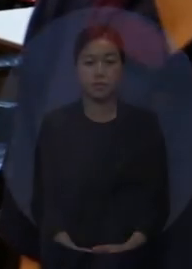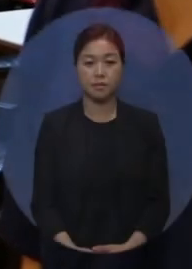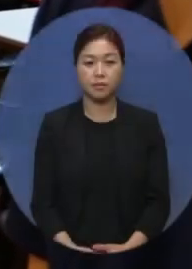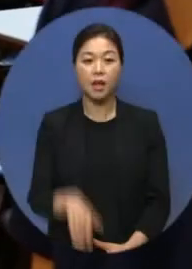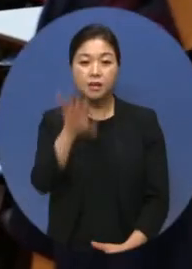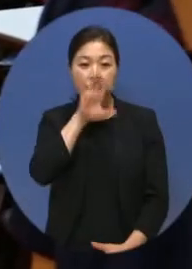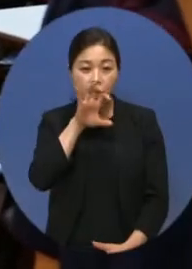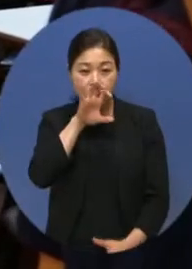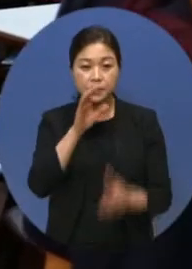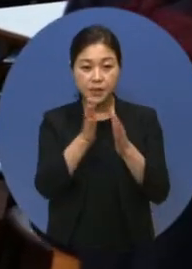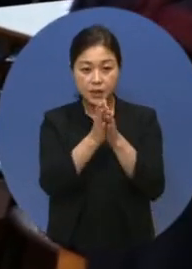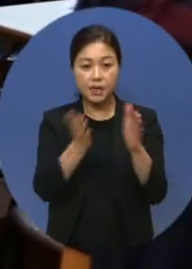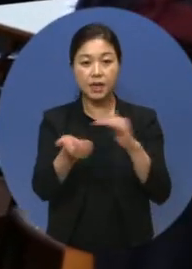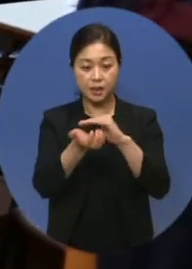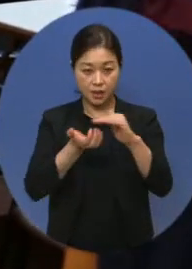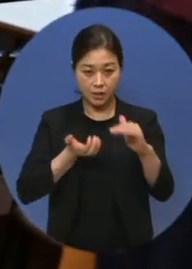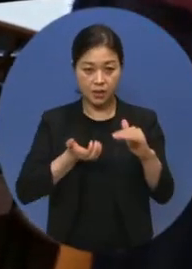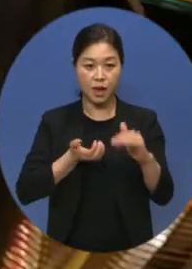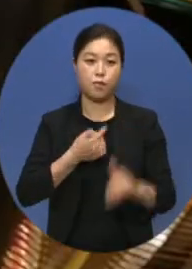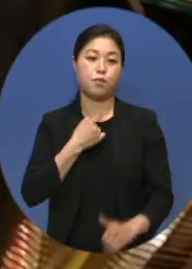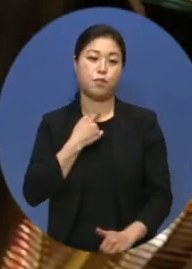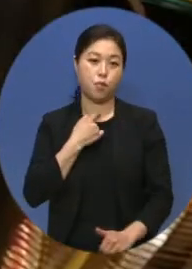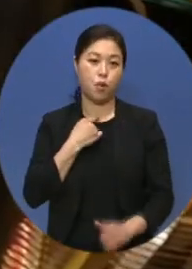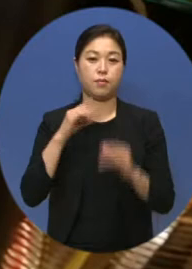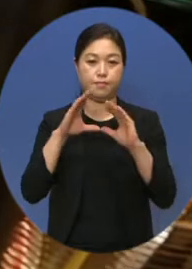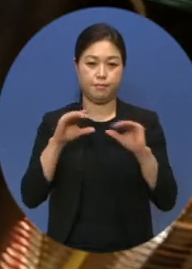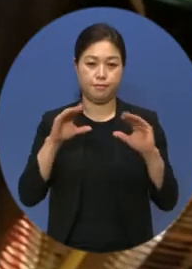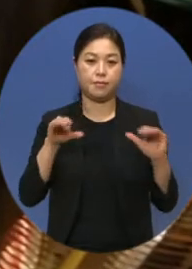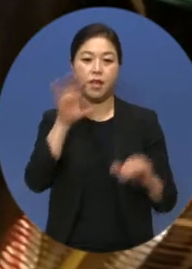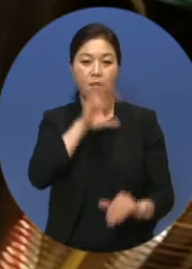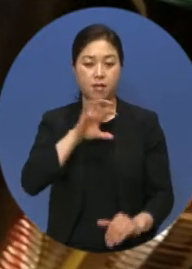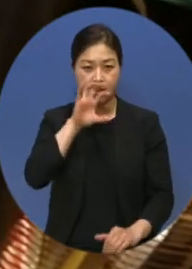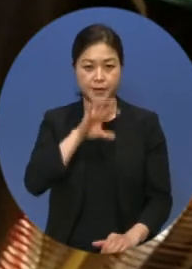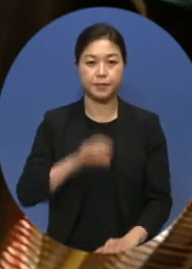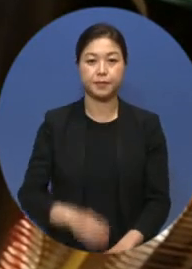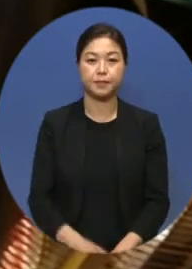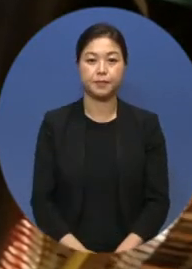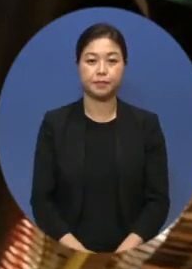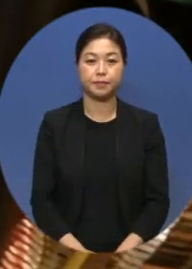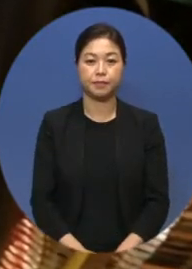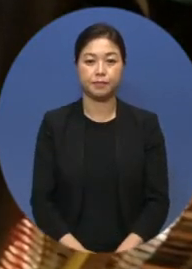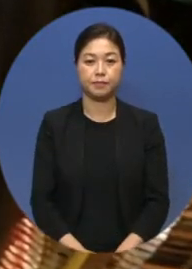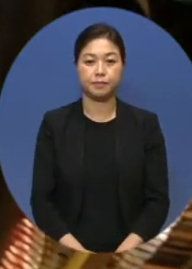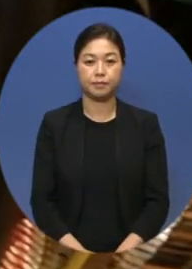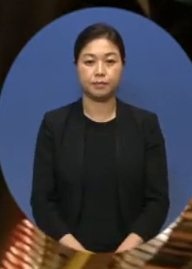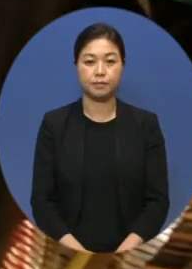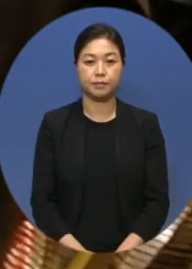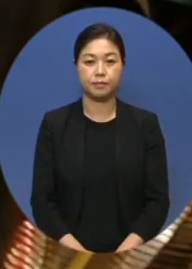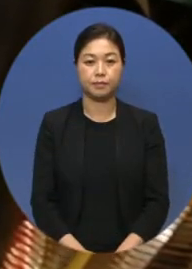본격적인 연습에 들어가기에 앞서 가볍게 목을 풀고 있는데요.